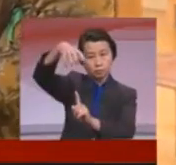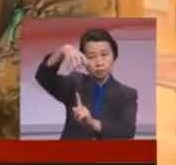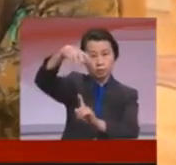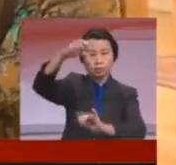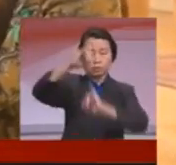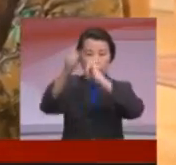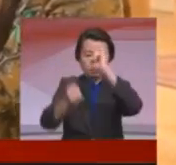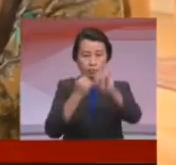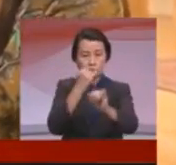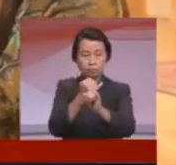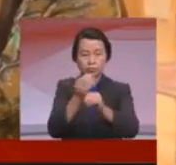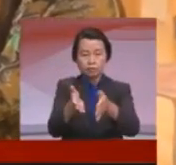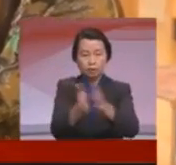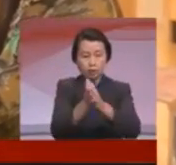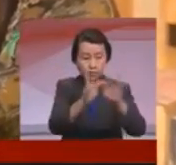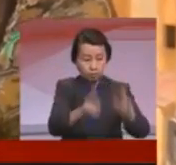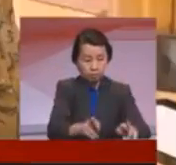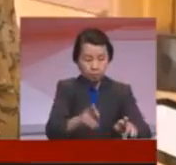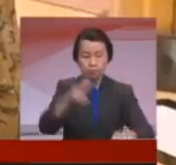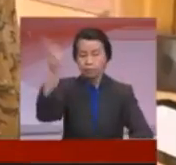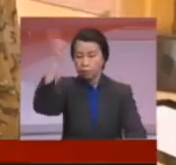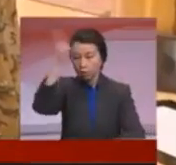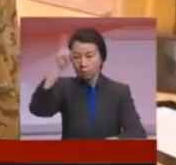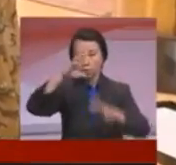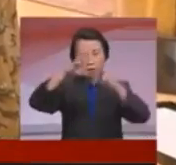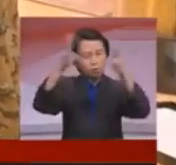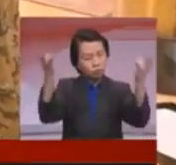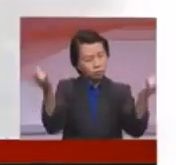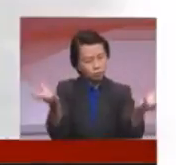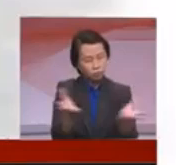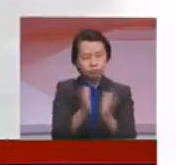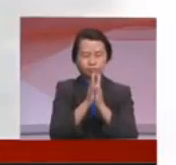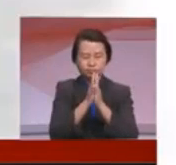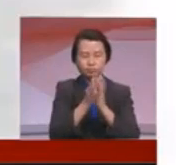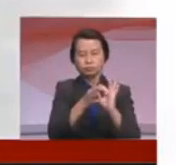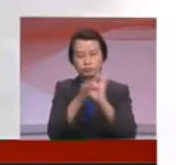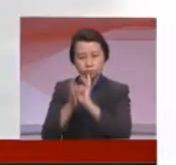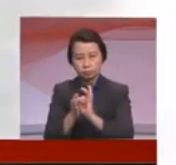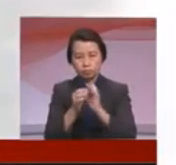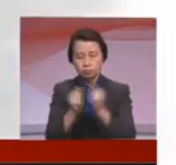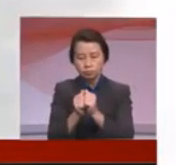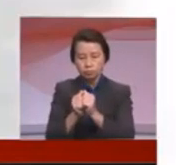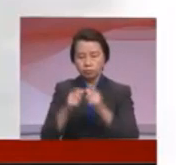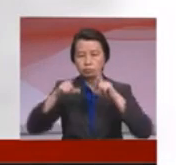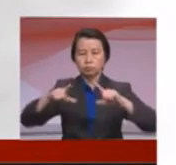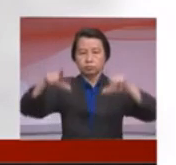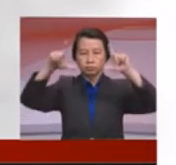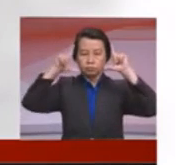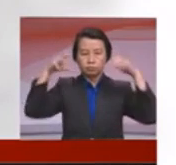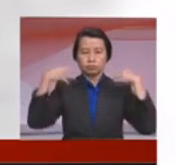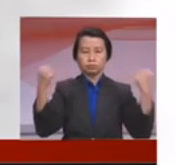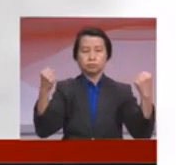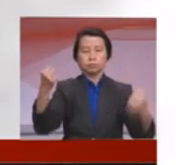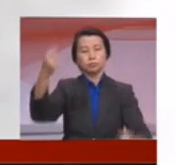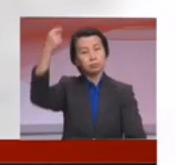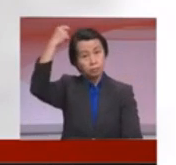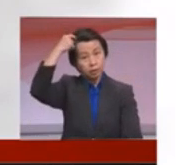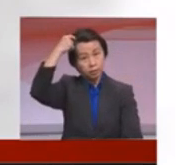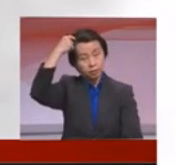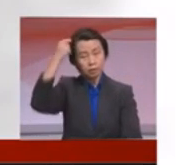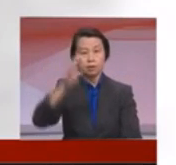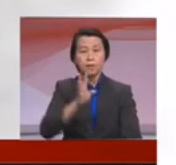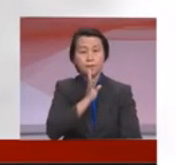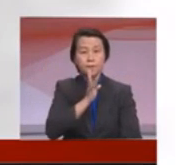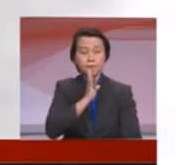antarabangsa menyeru rakyat dan kerajaan di seluruh dunia untuk bersatu dalam usaha memartabatkan kesihatan mental.